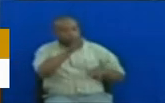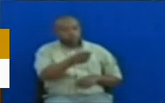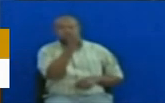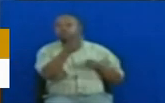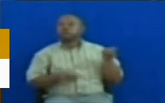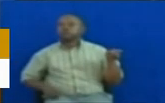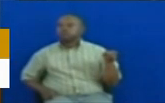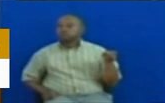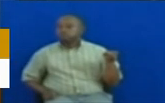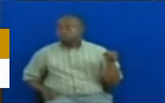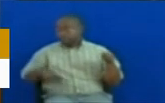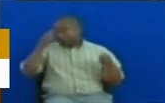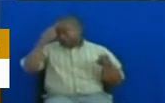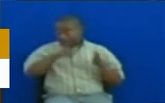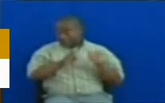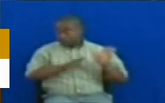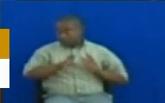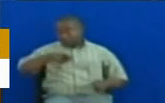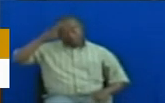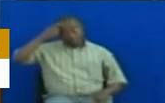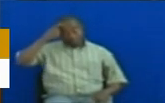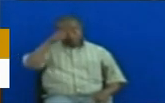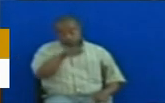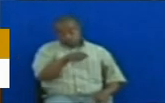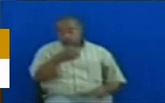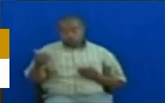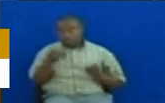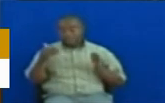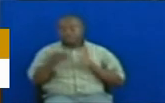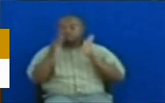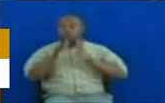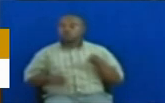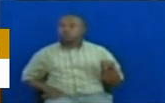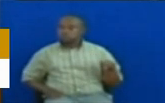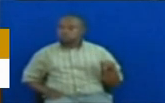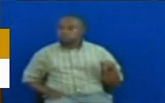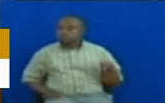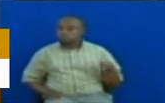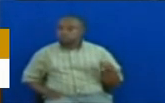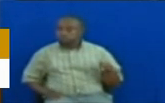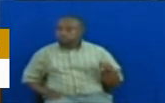Ndio maana tunamsumbua AG hapa kila dakika na huyu mtu anaitwa Director General. Kama jamani wenzetu,